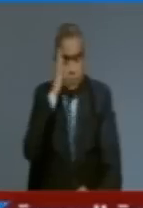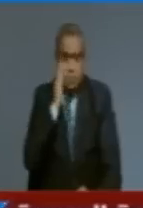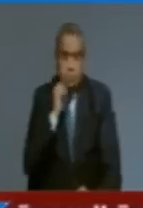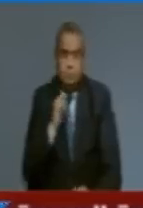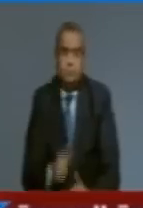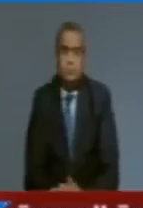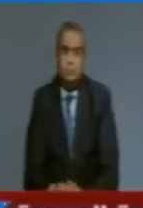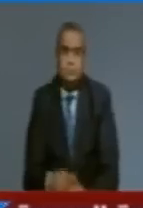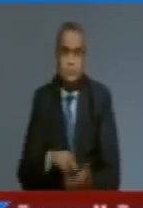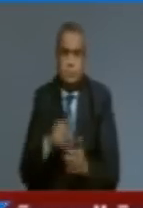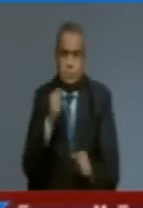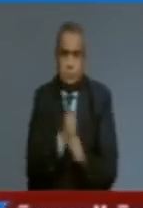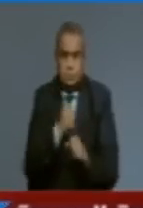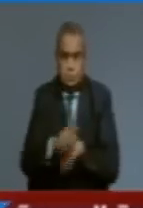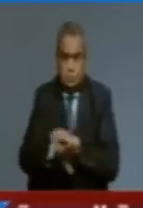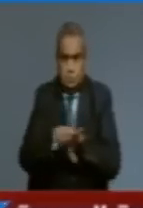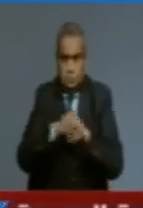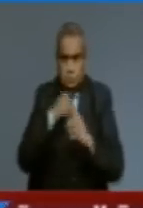قطعنا أشواطا في